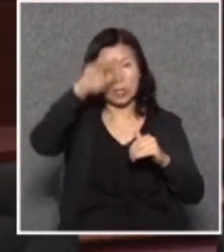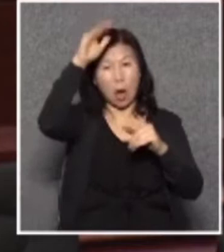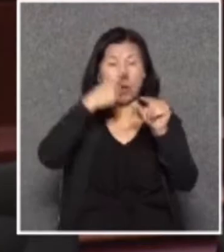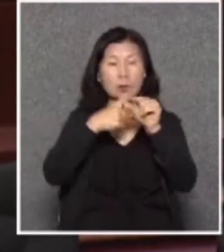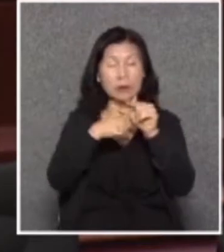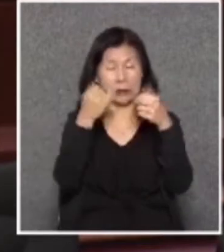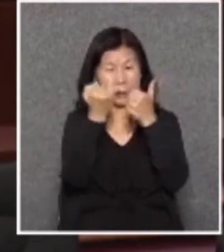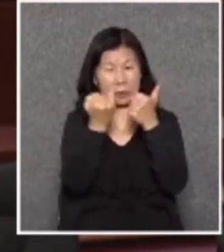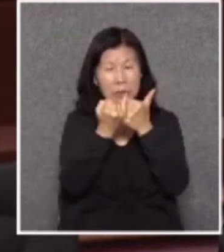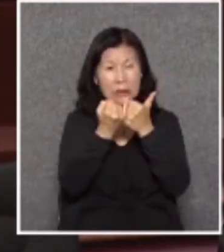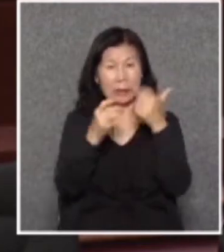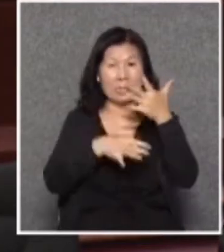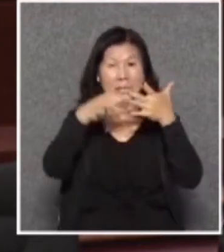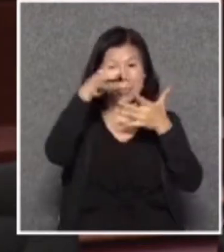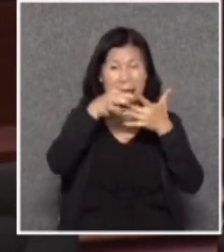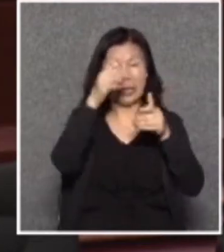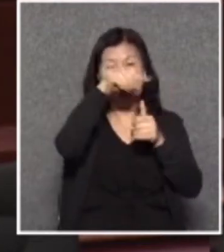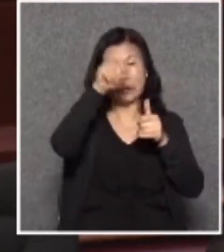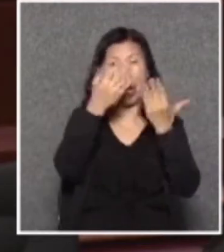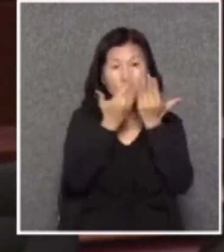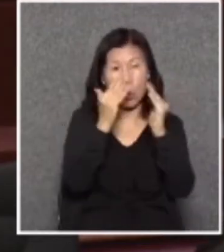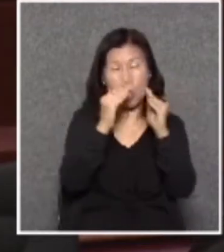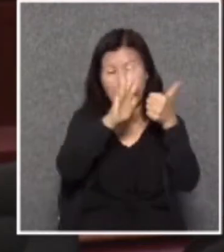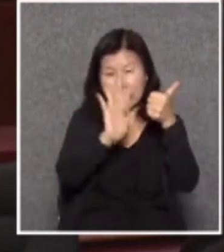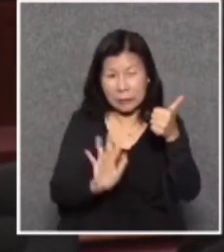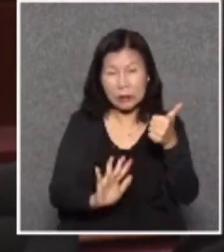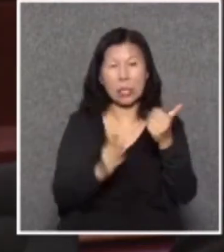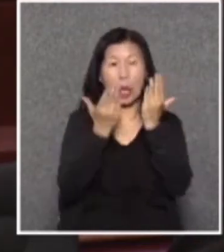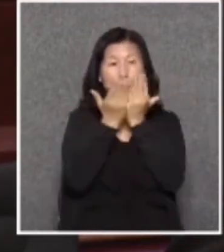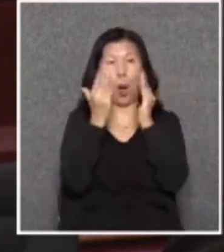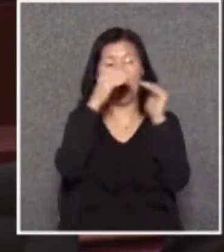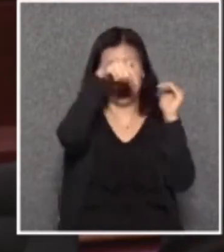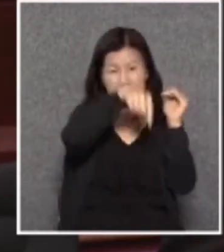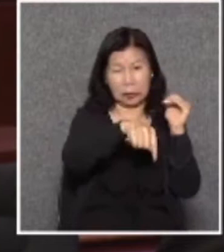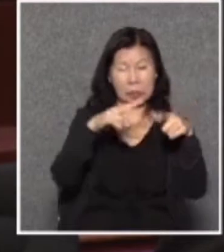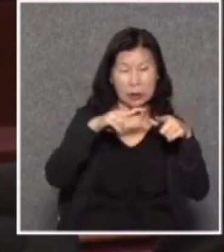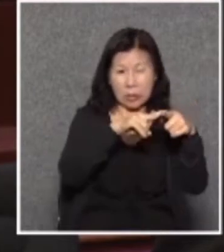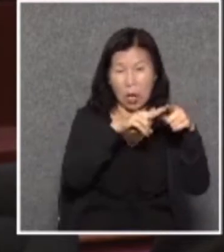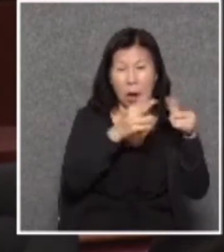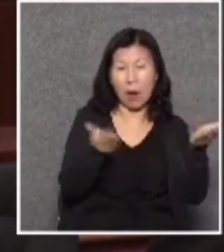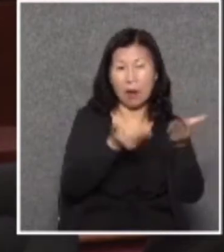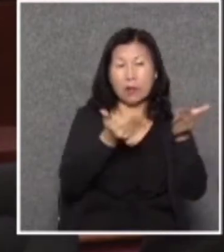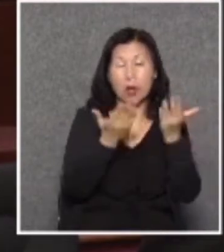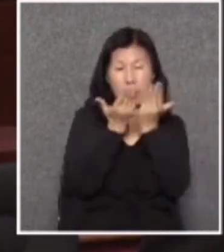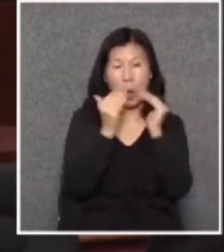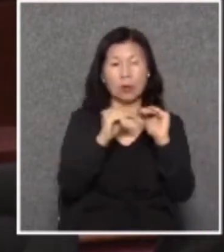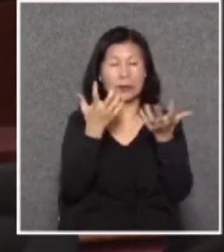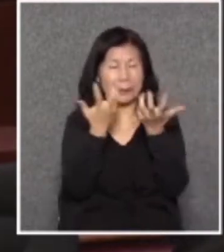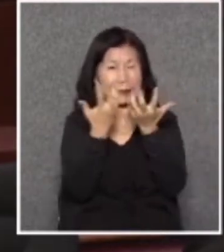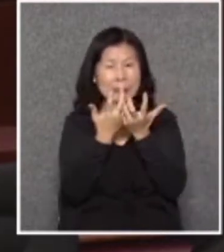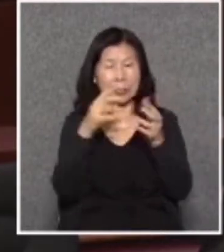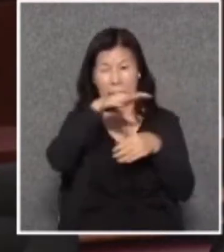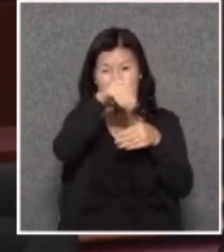對學生升學的影響、學校層面推行課程和評估，包